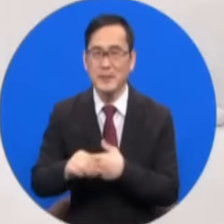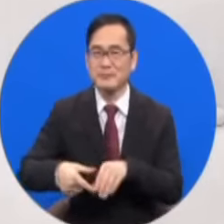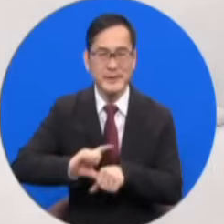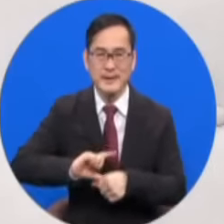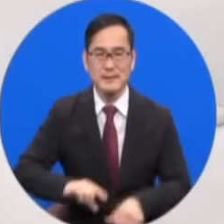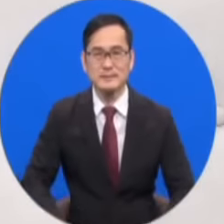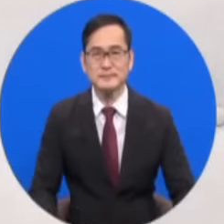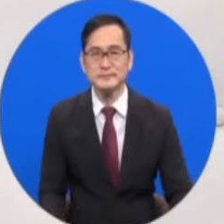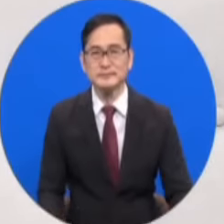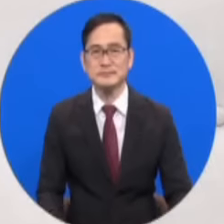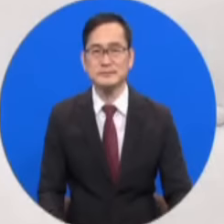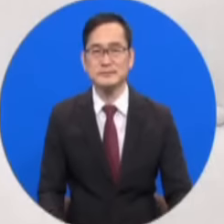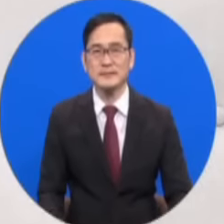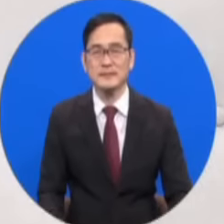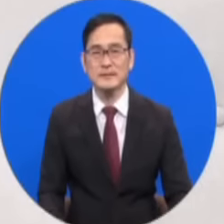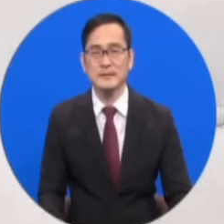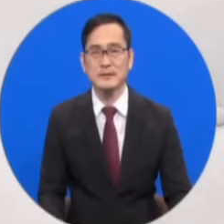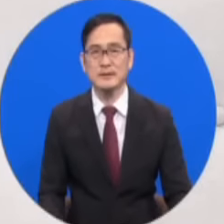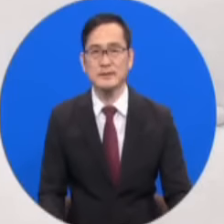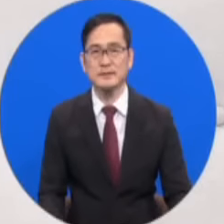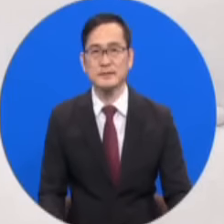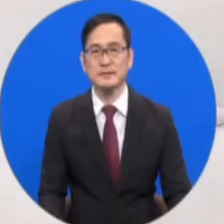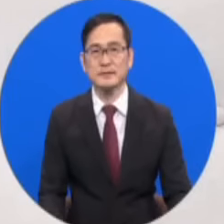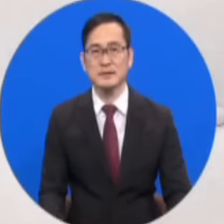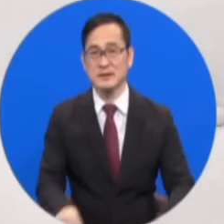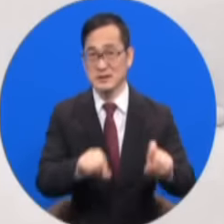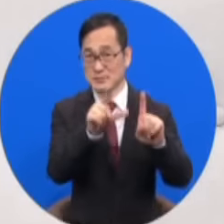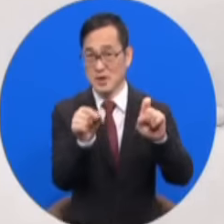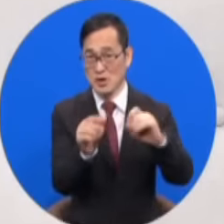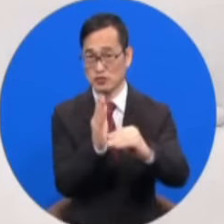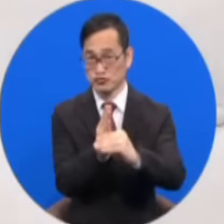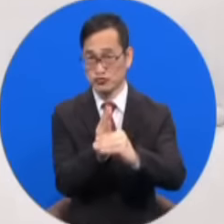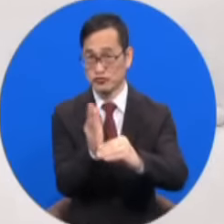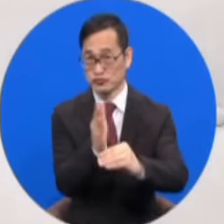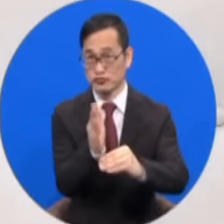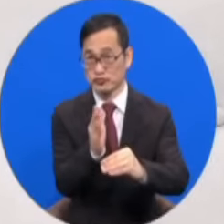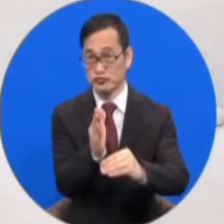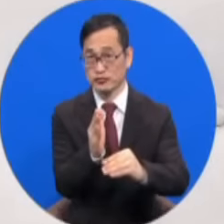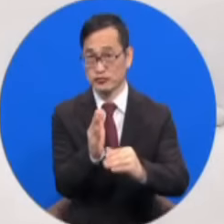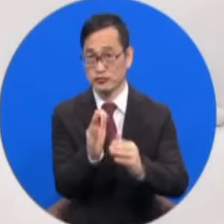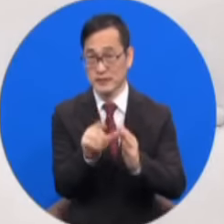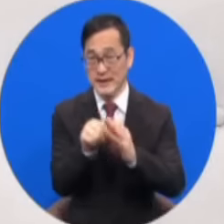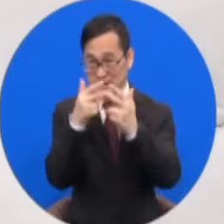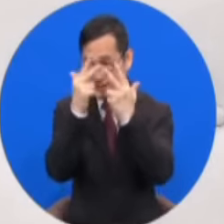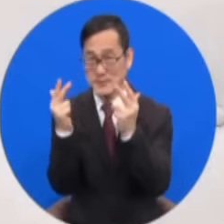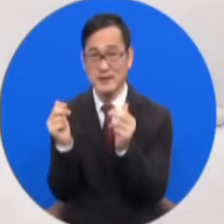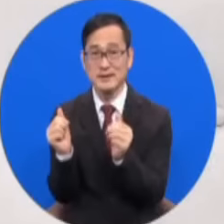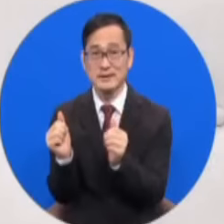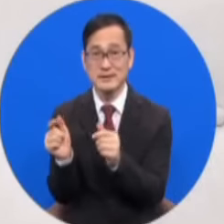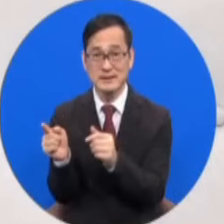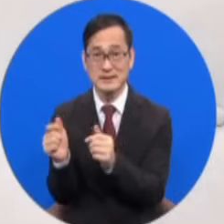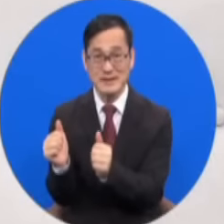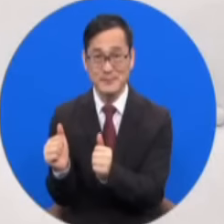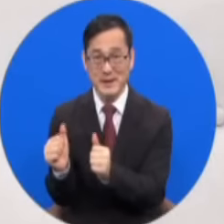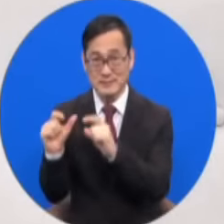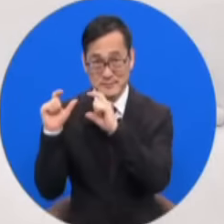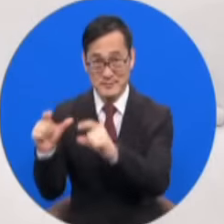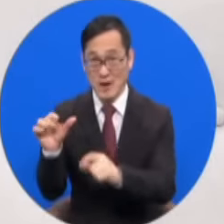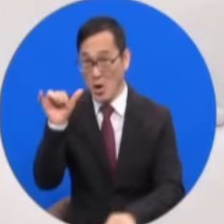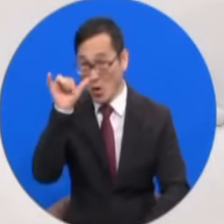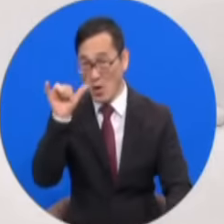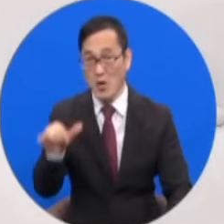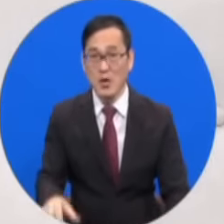때문에 시안이 그 다음 달 중반 부터 이제 그 누구야 그 이재명 대표에 대한 판결 선고가